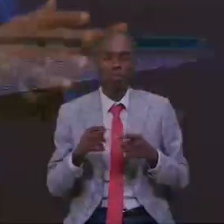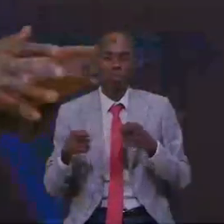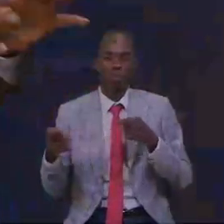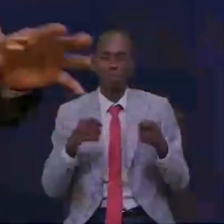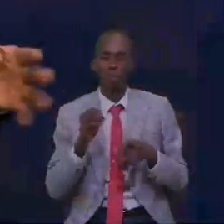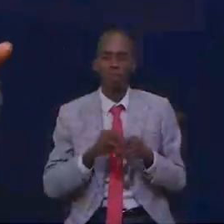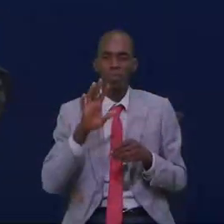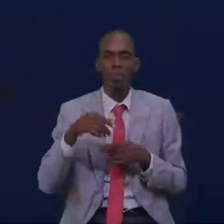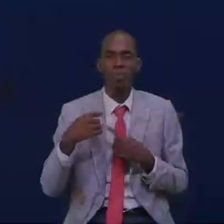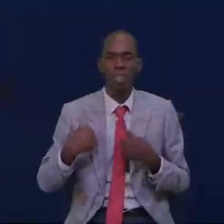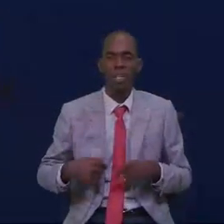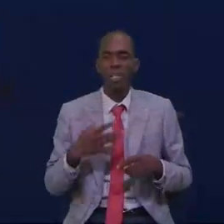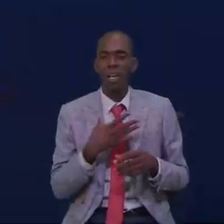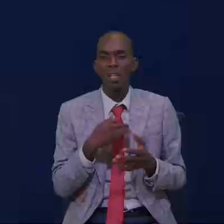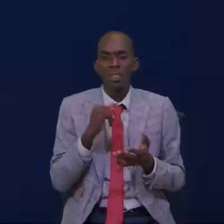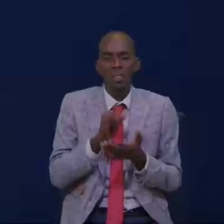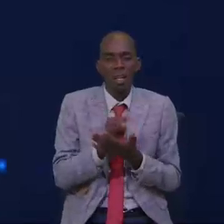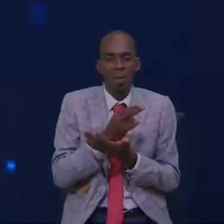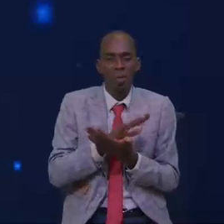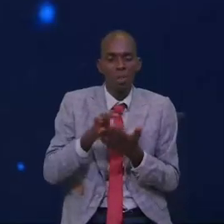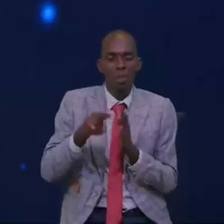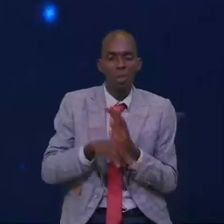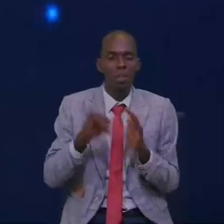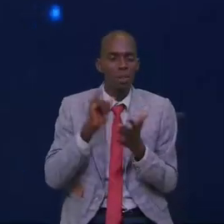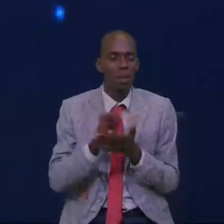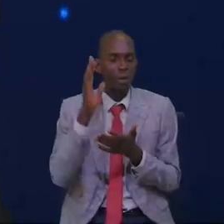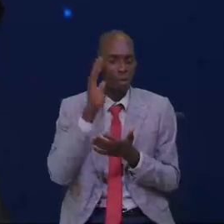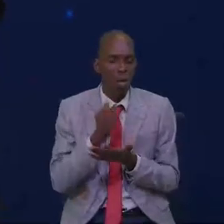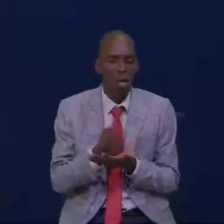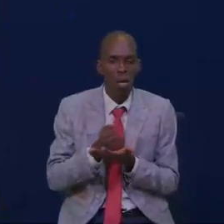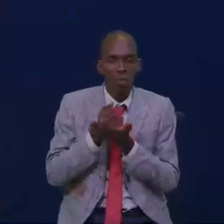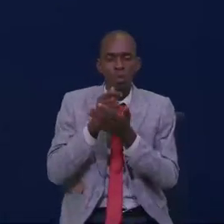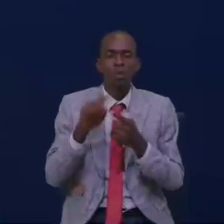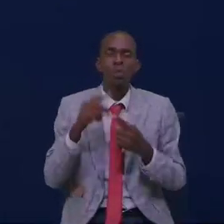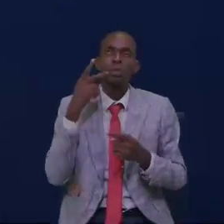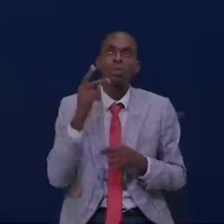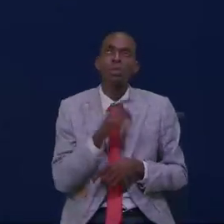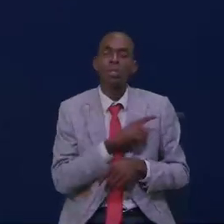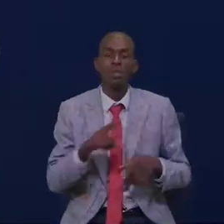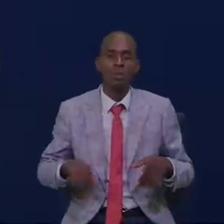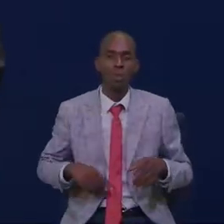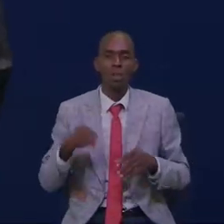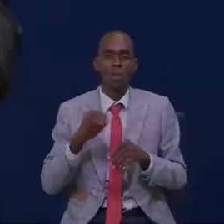la sainteté qui va nous aider à voir le Seigneur dans la gloire.